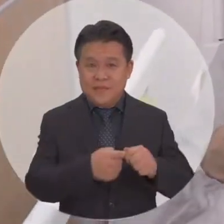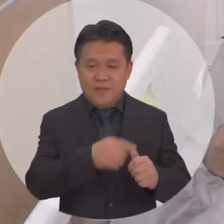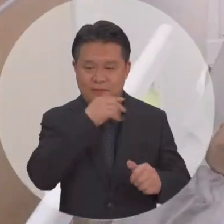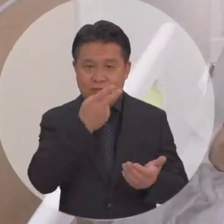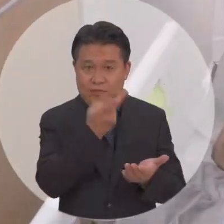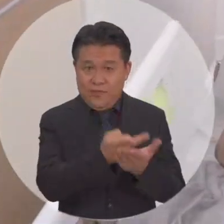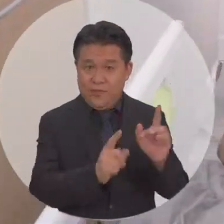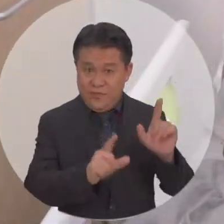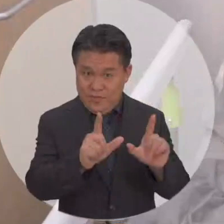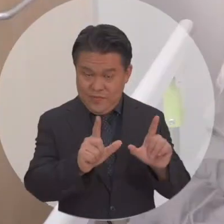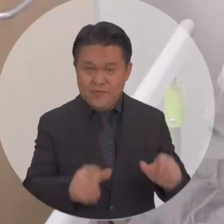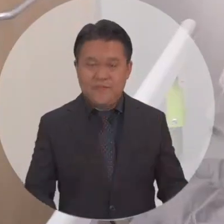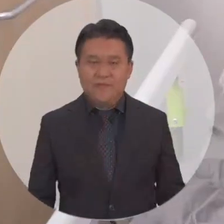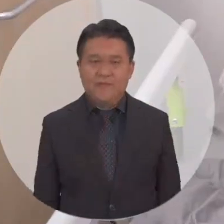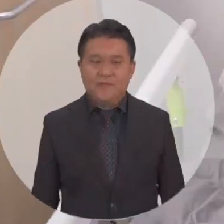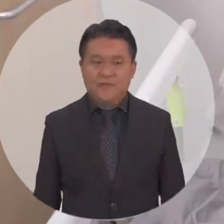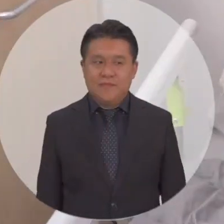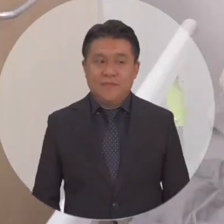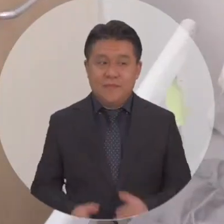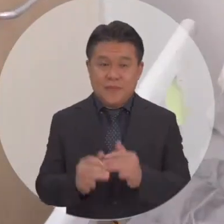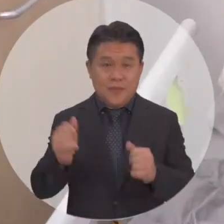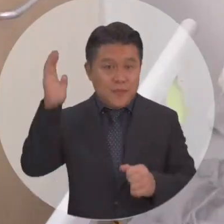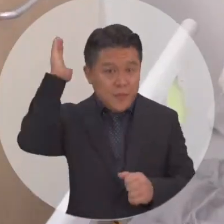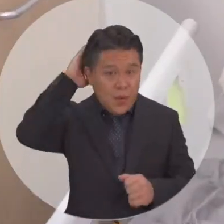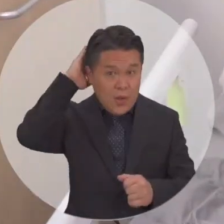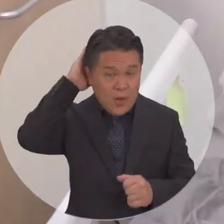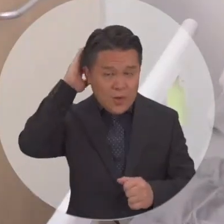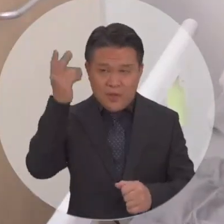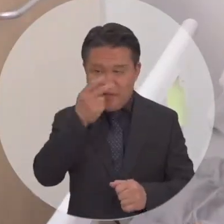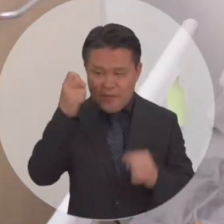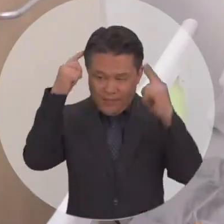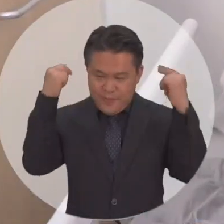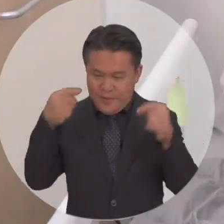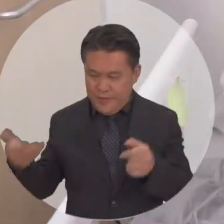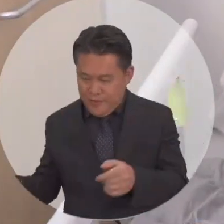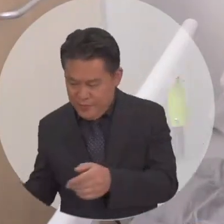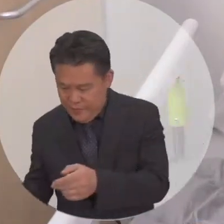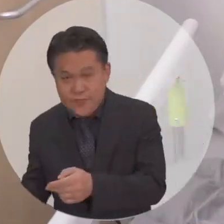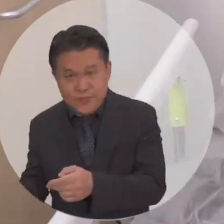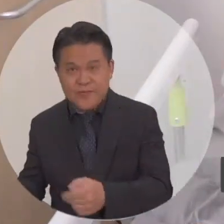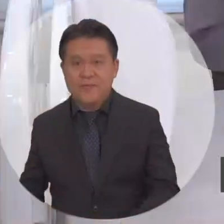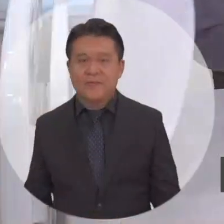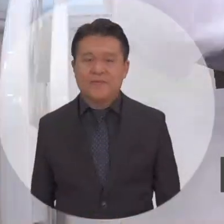바로 누운 자세입니다. 대상자의 머리 밑에 베개를 대어줍니다.